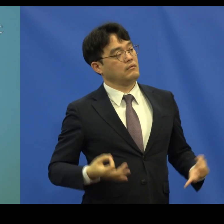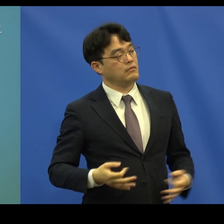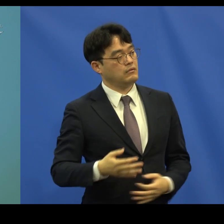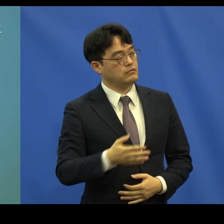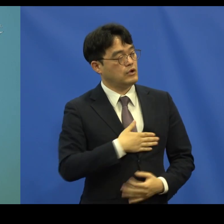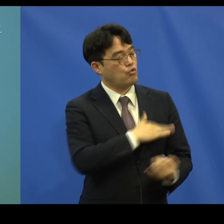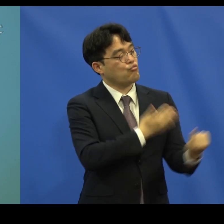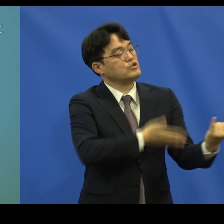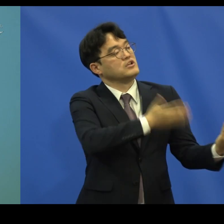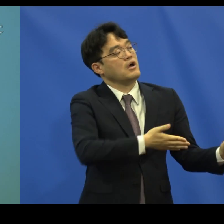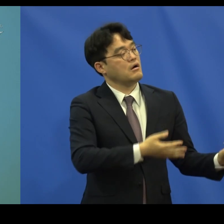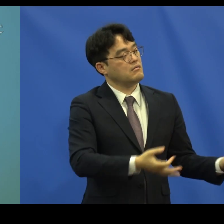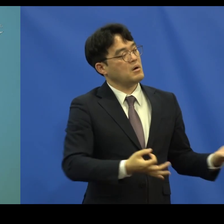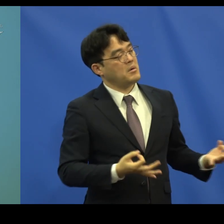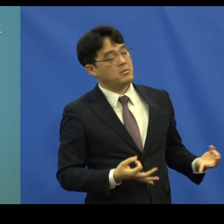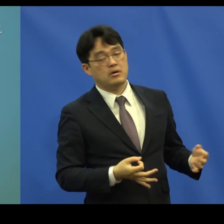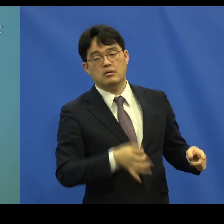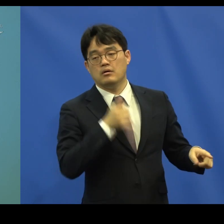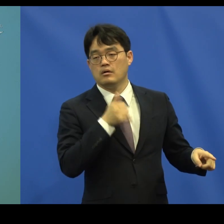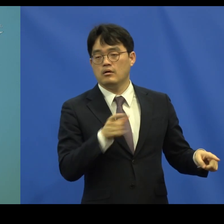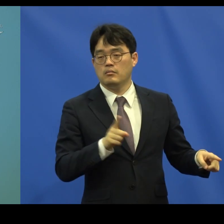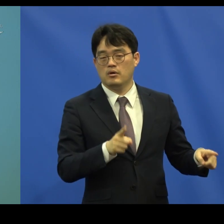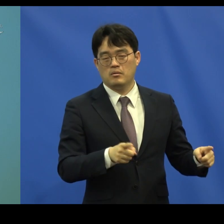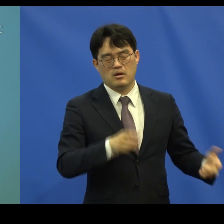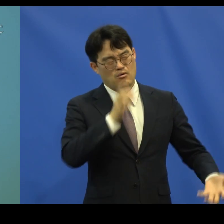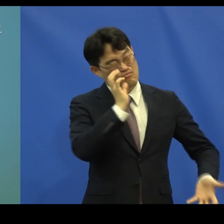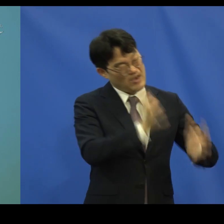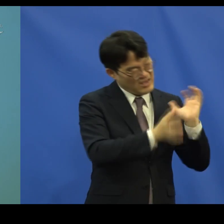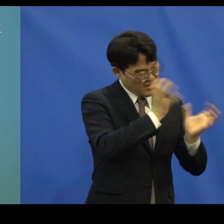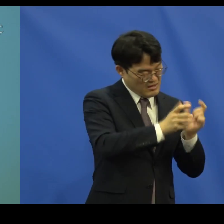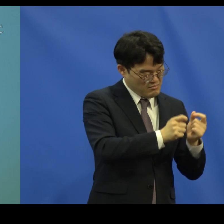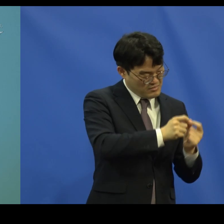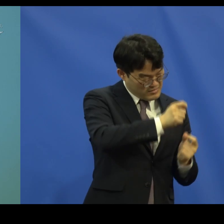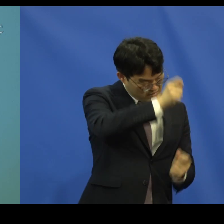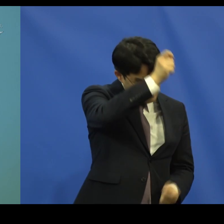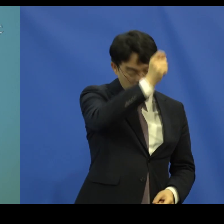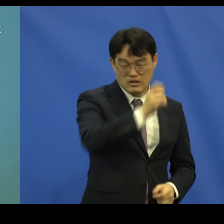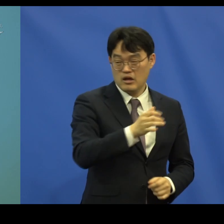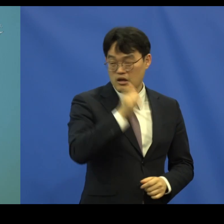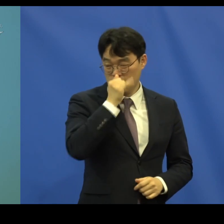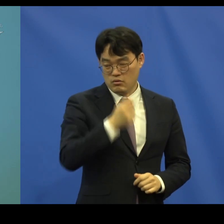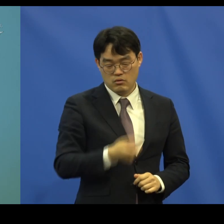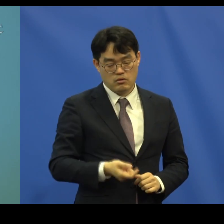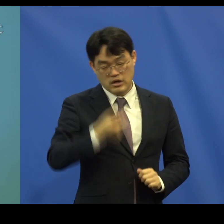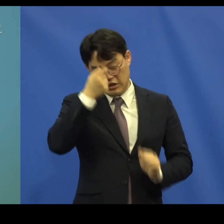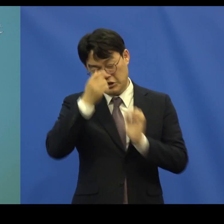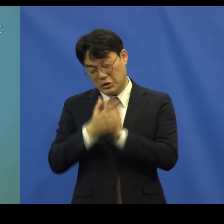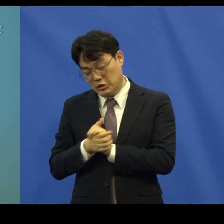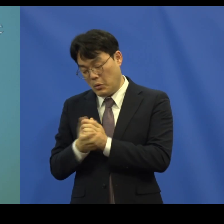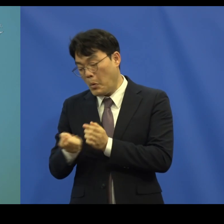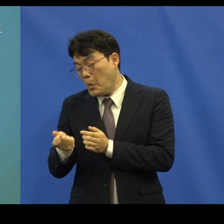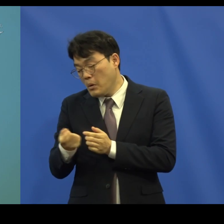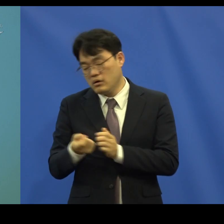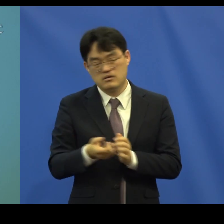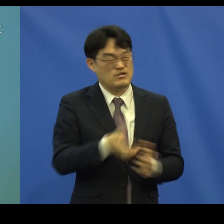되는 거죠. 회의가 많아지고 또 회의가 길어지고 기도회보다 회의를 더 좋아하고